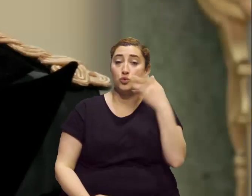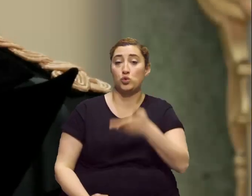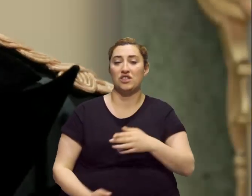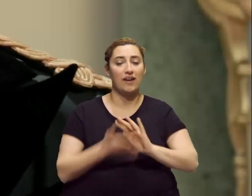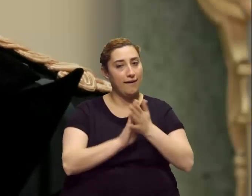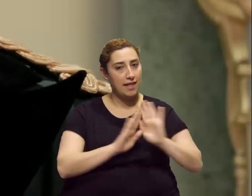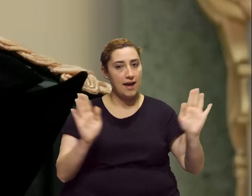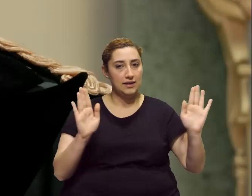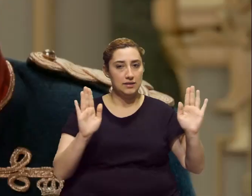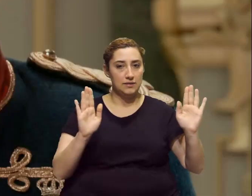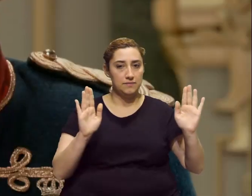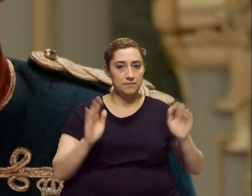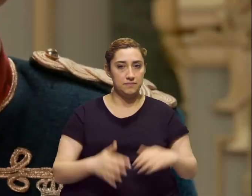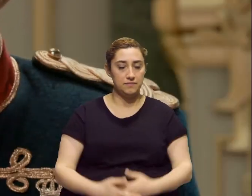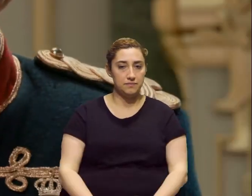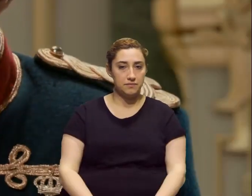düşünür. Yeter!